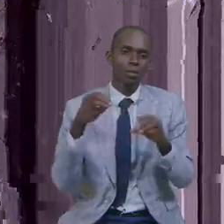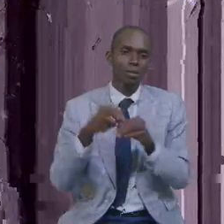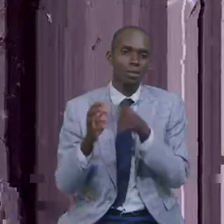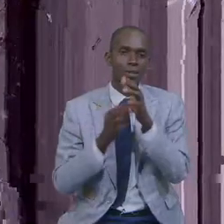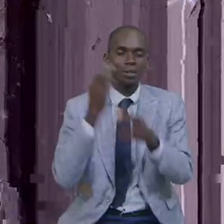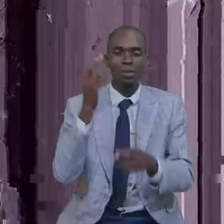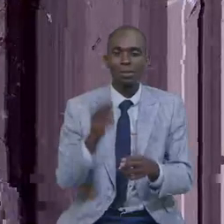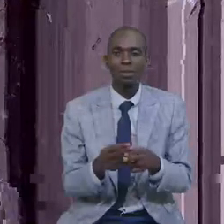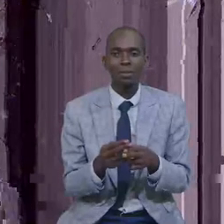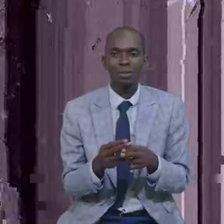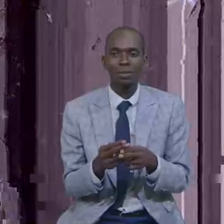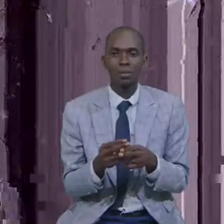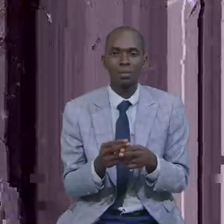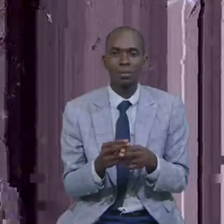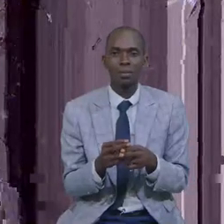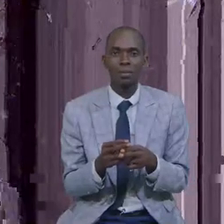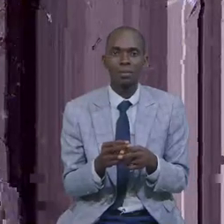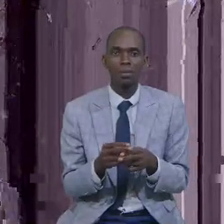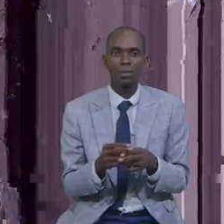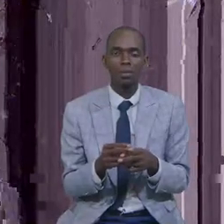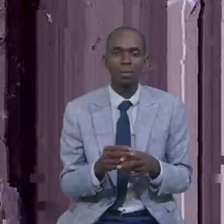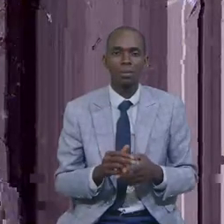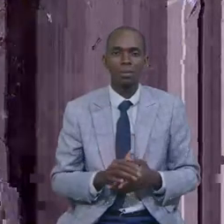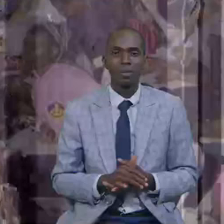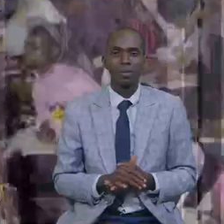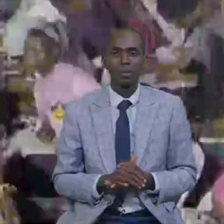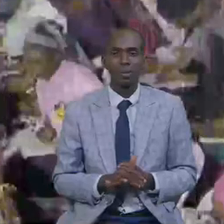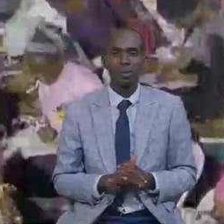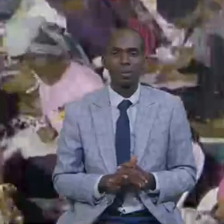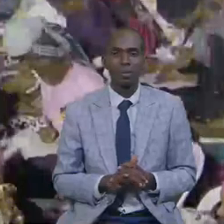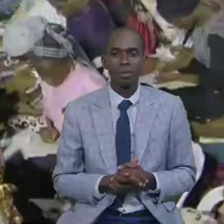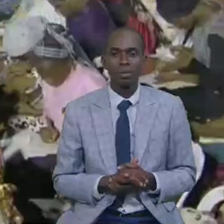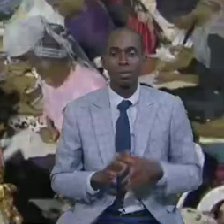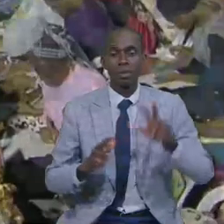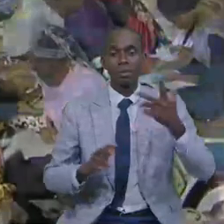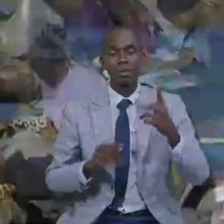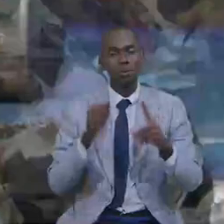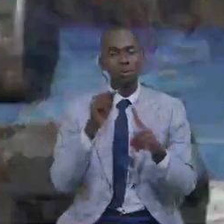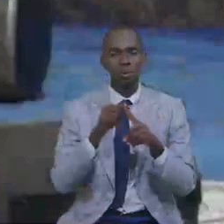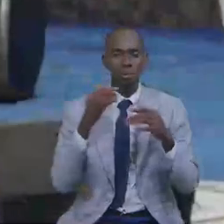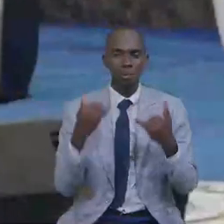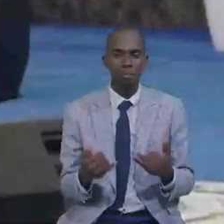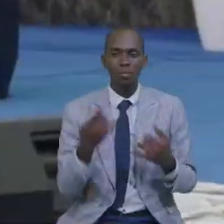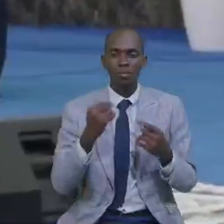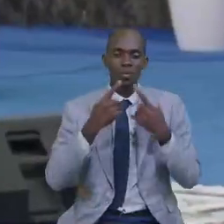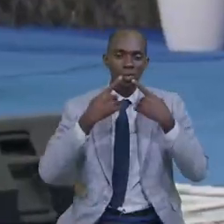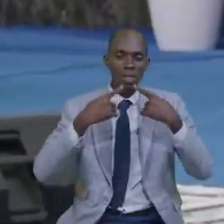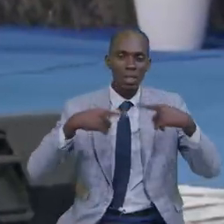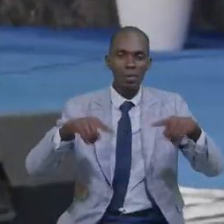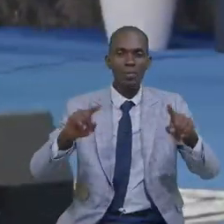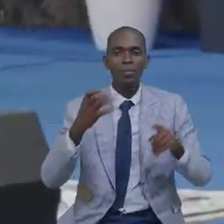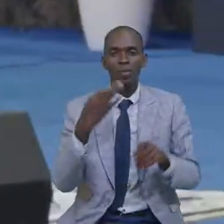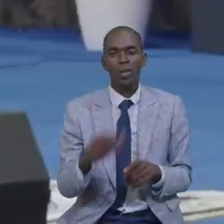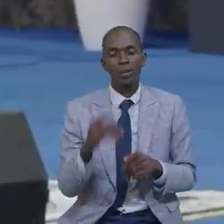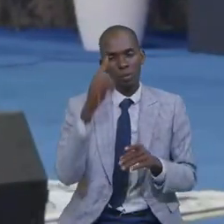nous venons maintenant au troisième point troisième point la déclaration de foi aux